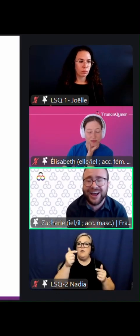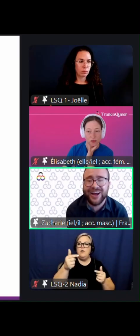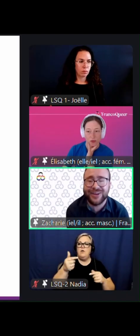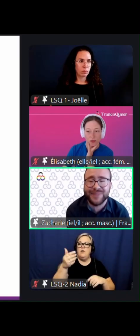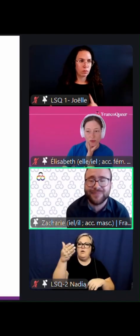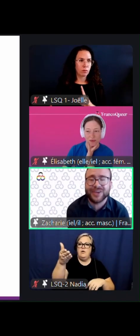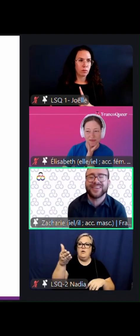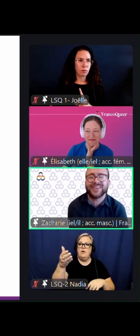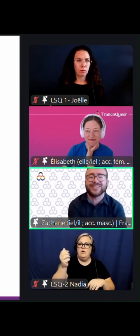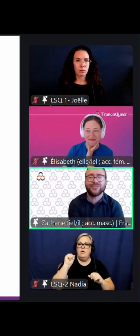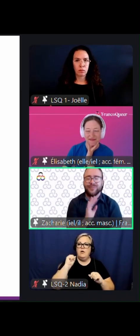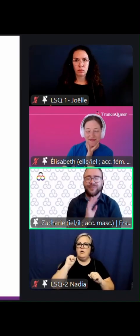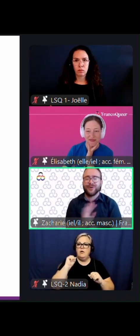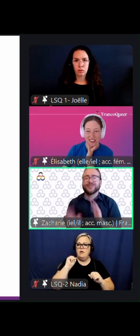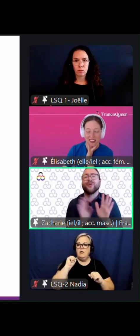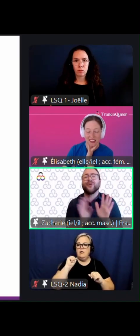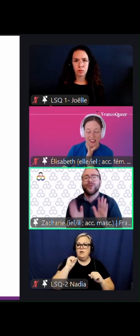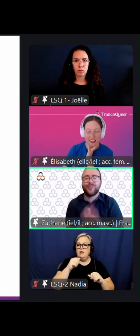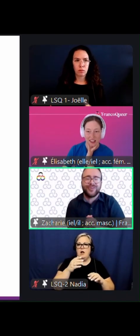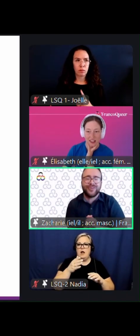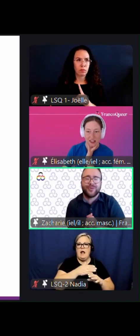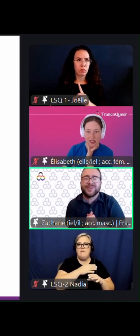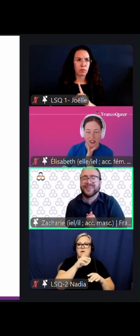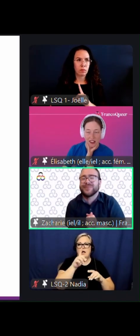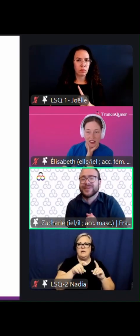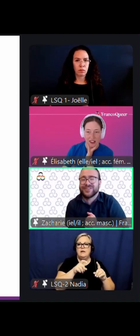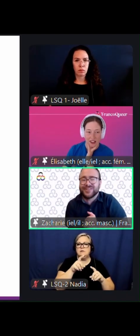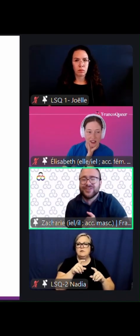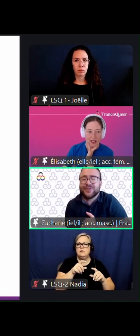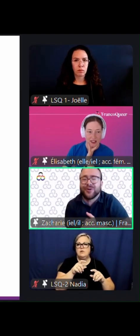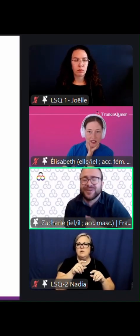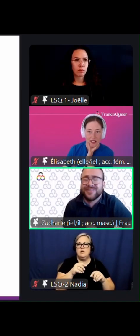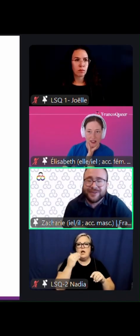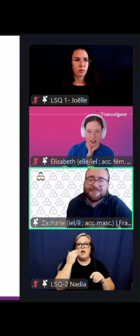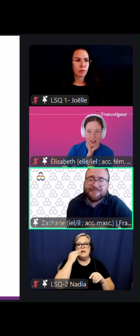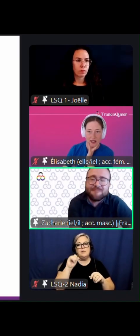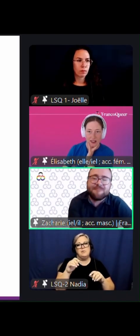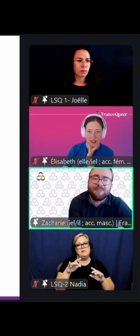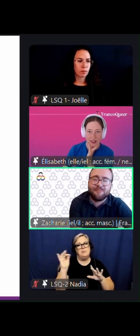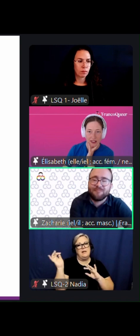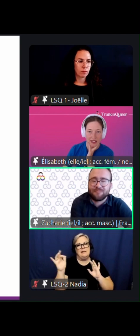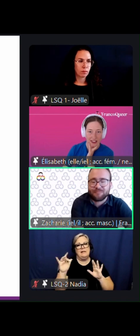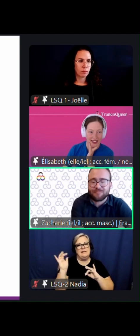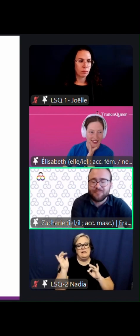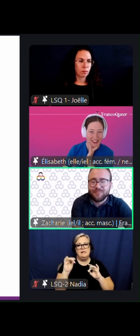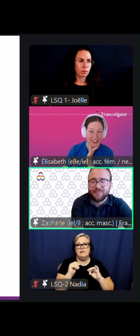avant la période de questions-réponses, mais on comprend qu'il y aura peut-être des personnes qui devront quitter.